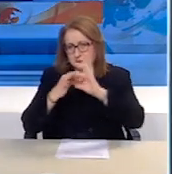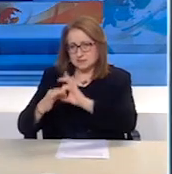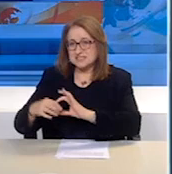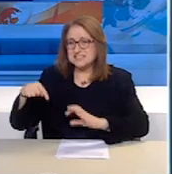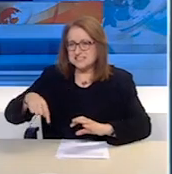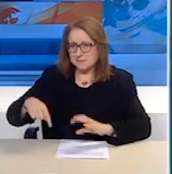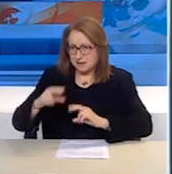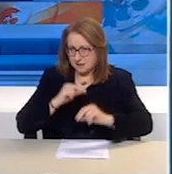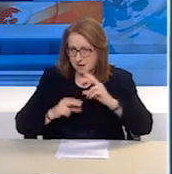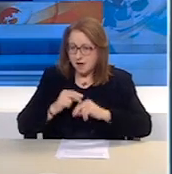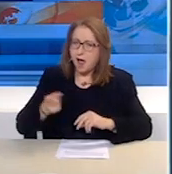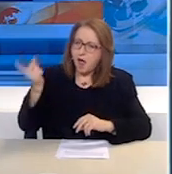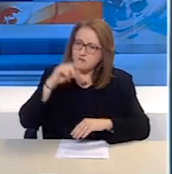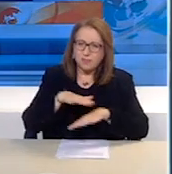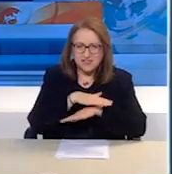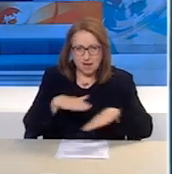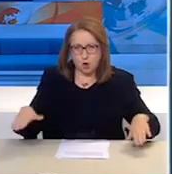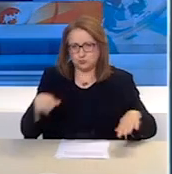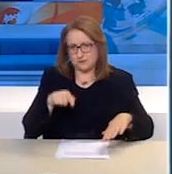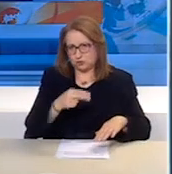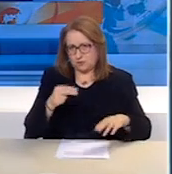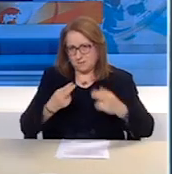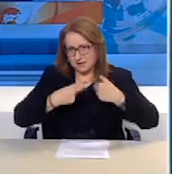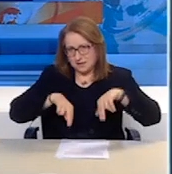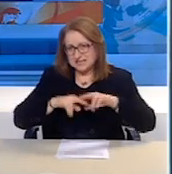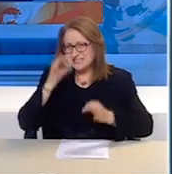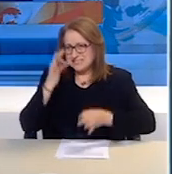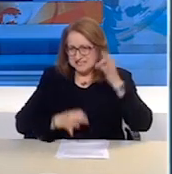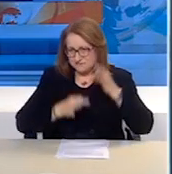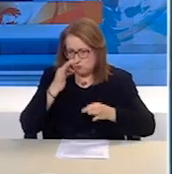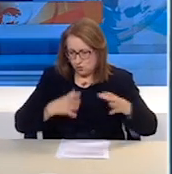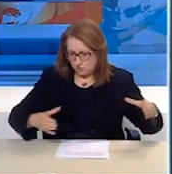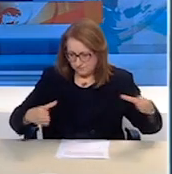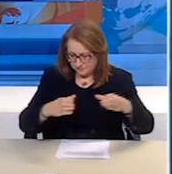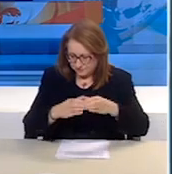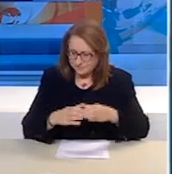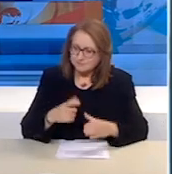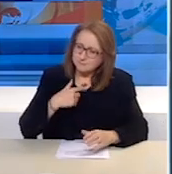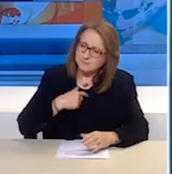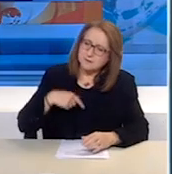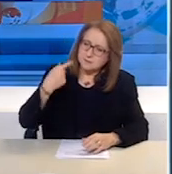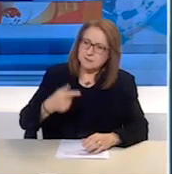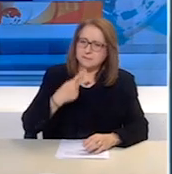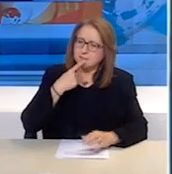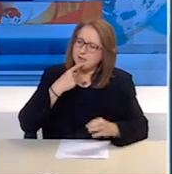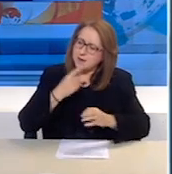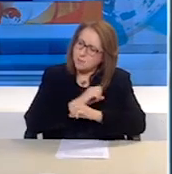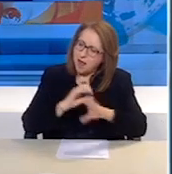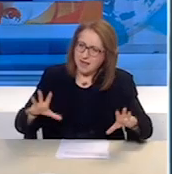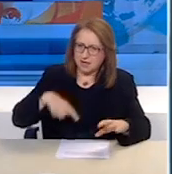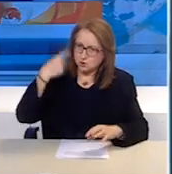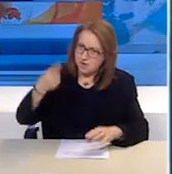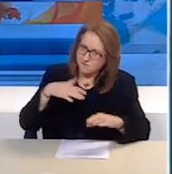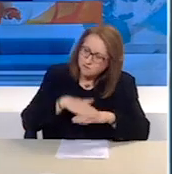Νομίζω αύριο θα έχει ολοκληρωθεί, να μπορώ να σας πω περισσότερες λεπτομέρειες. Αύριο θα γίνουν ανακοινώσεις μεθαύριο. Πάντως, αυτό που το κύριο μήνυμα προκύπτει από τις συζητήσεις